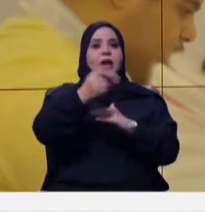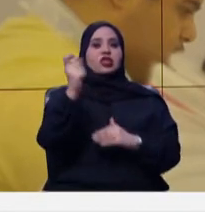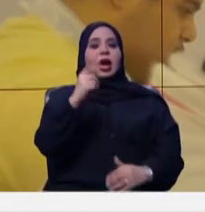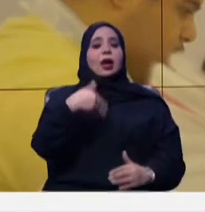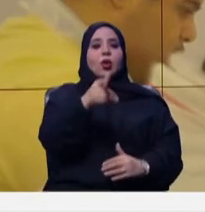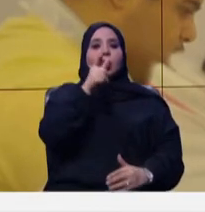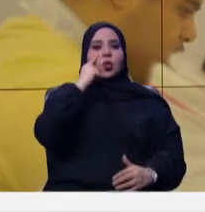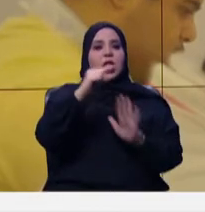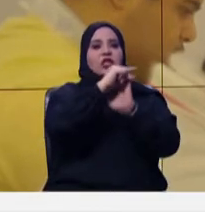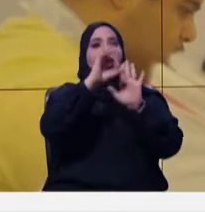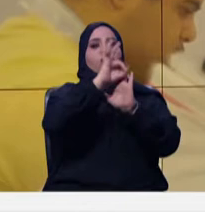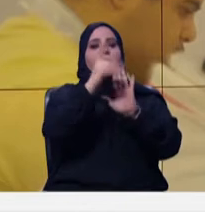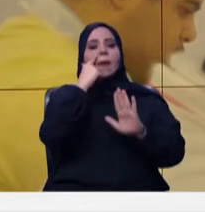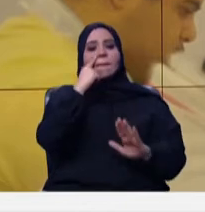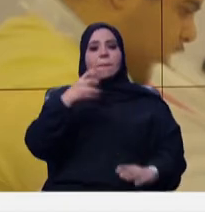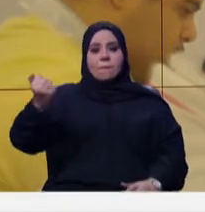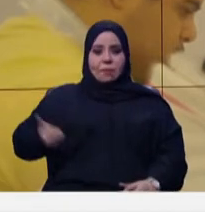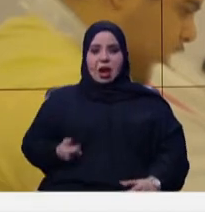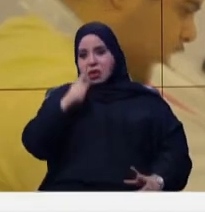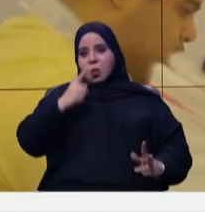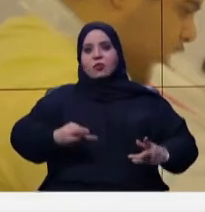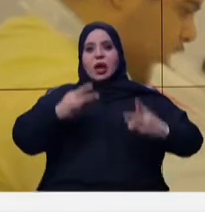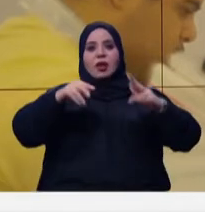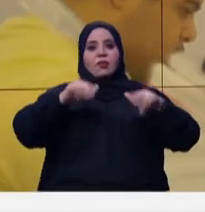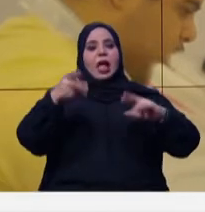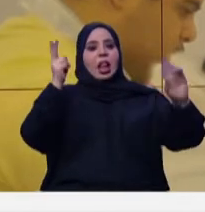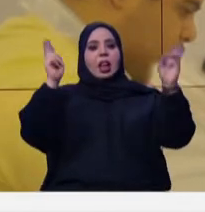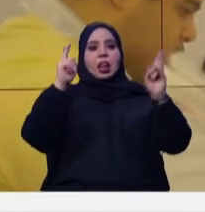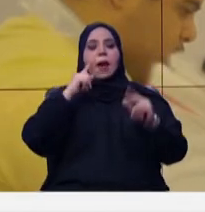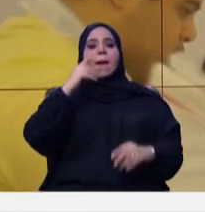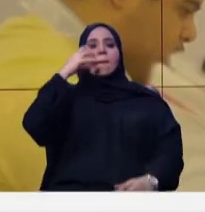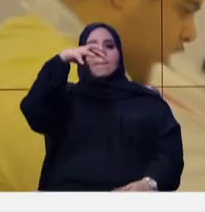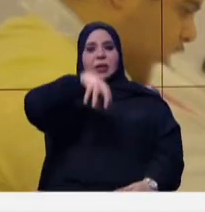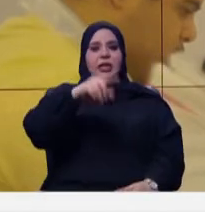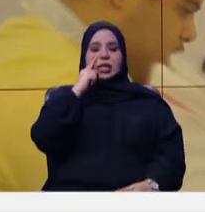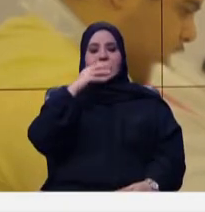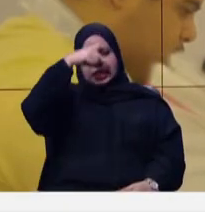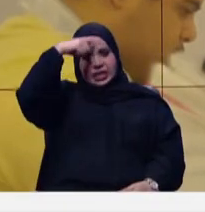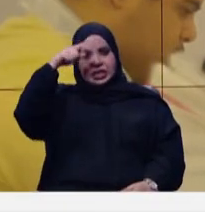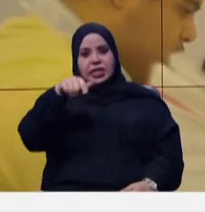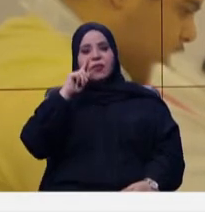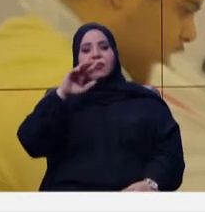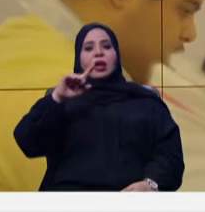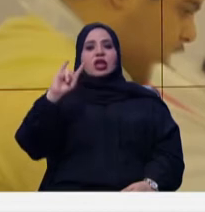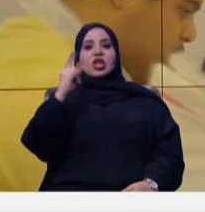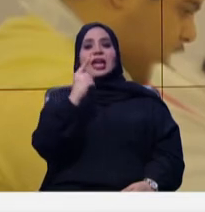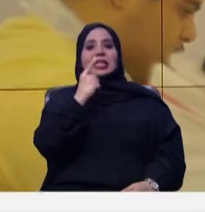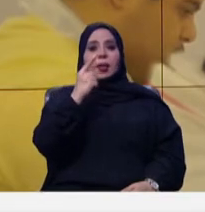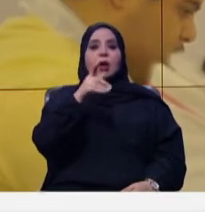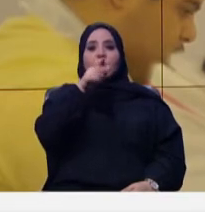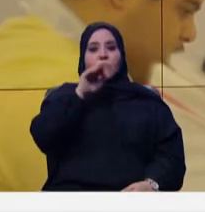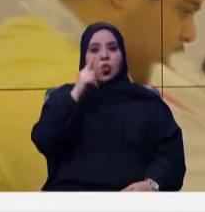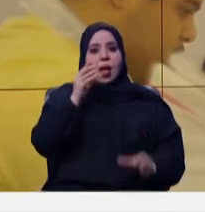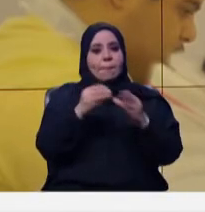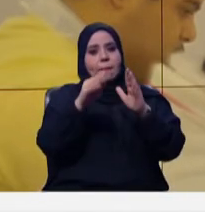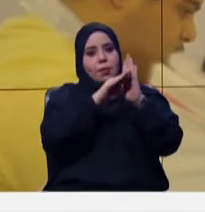شعار بحريني وأفتخر، حيث تحتفل المدينة هذا الصيف بعامها العاشر وتقدم مجموعة من البرامج المتنوعة ضمن